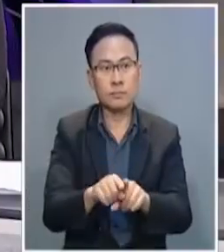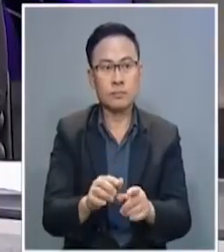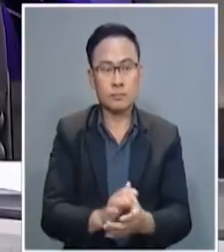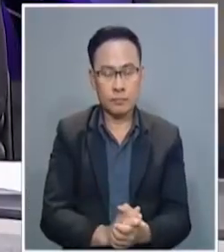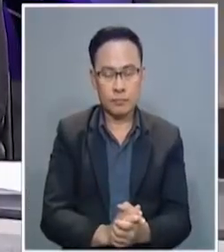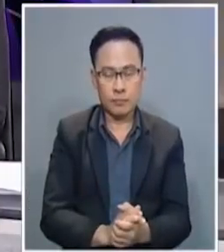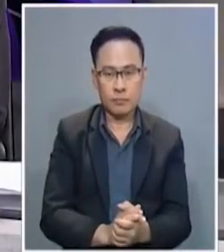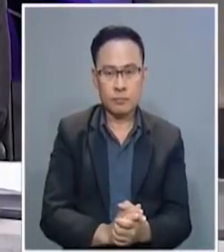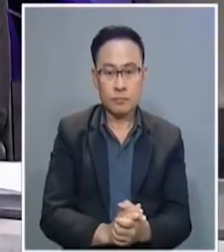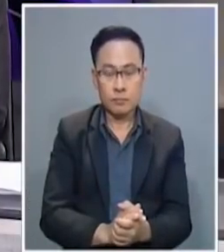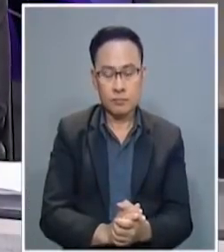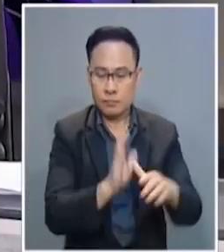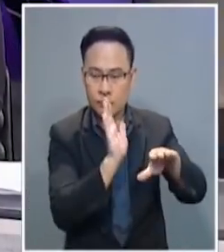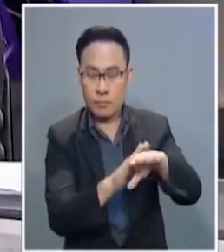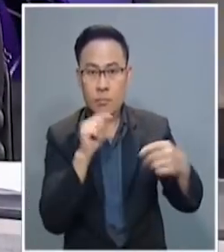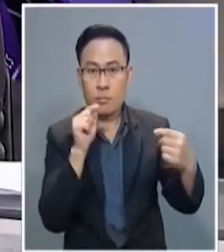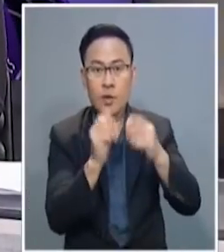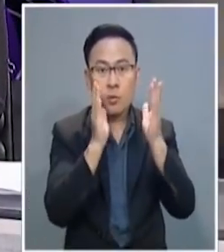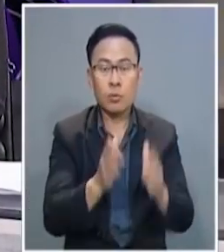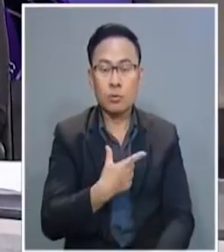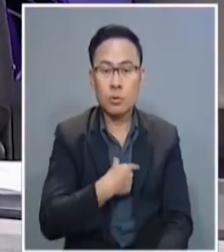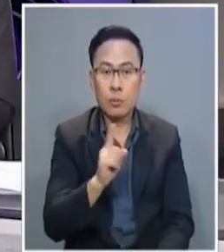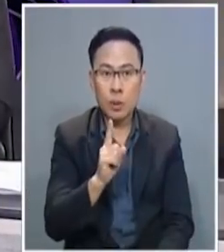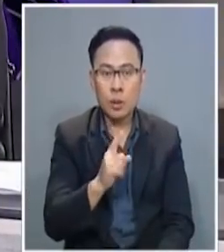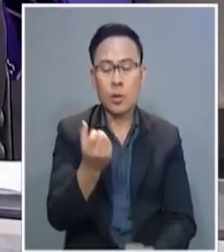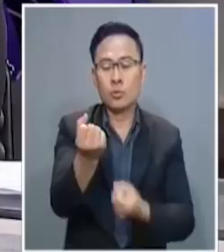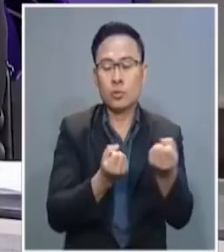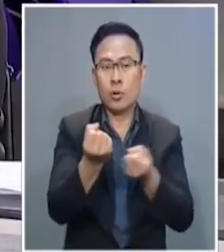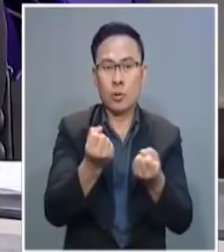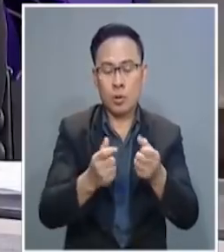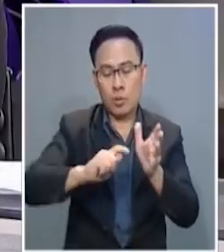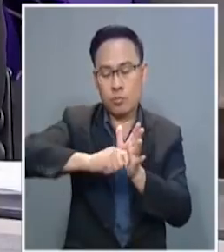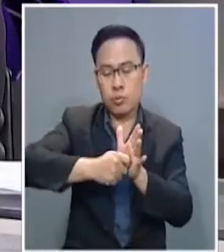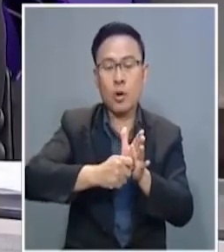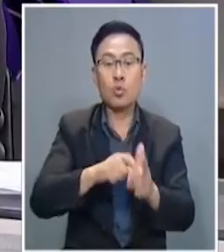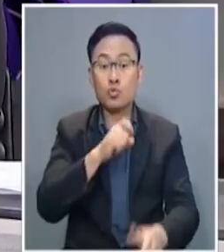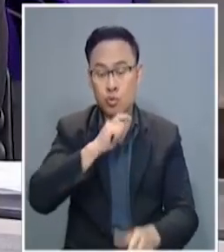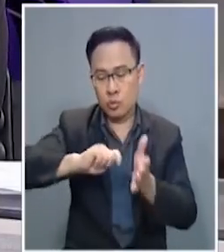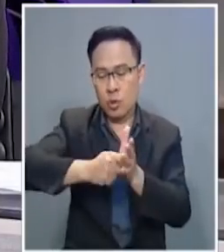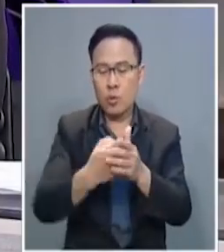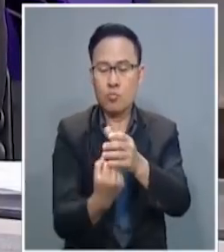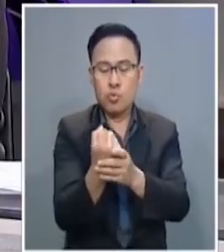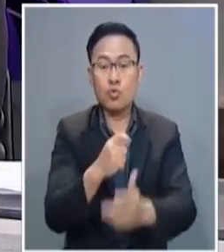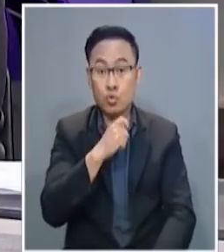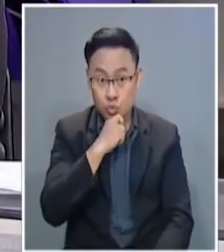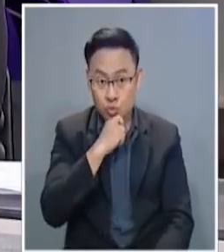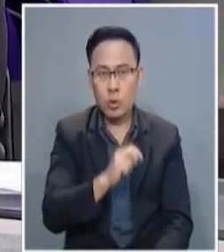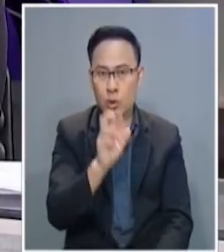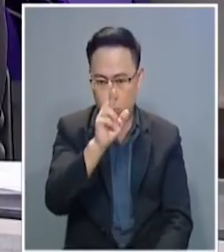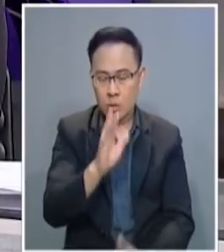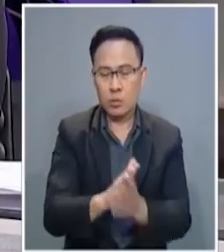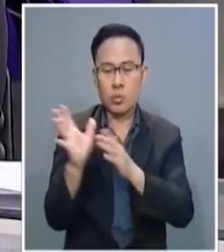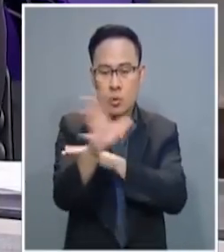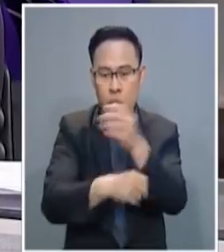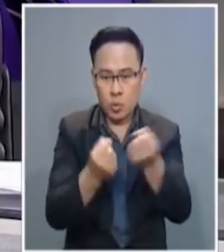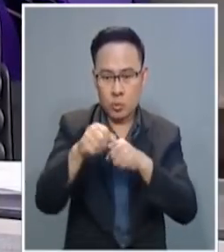มีอุทาหรณ์นะคะมีคำเตือนมาถึงคนที่ชอบจอดรถแล้วก็คากุญแจรถเนี่ยเอาไว้ในรถสตาร์ทเครื่องเอาไว้นะคะดีไม่ดีเนี่ยอาจจะถูกขโ